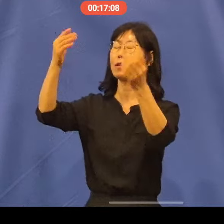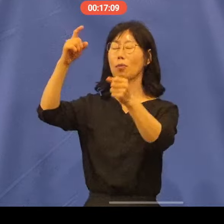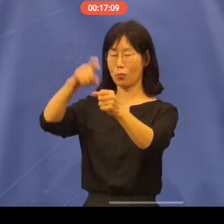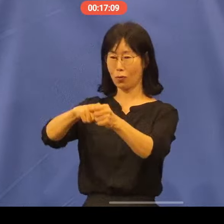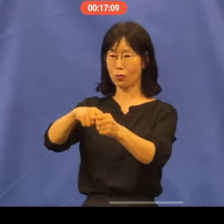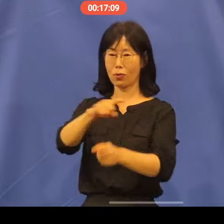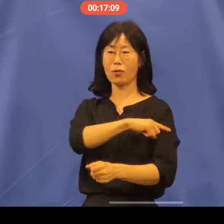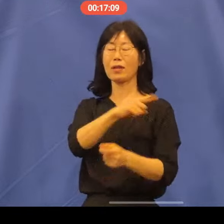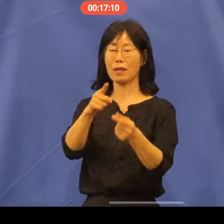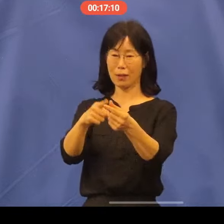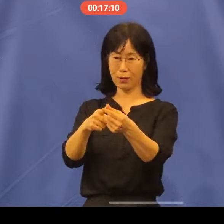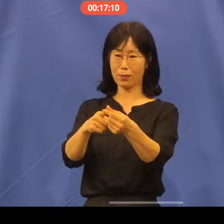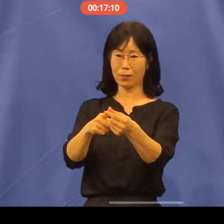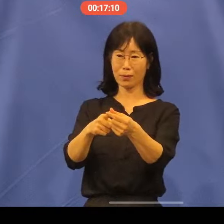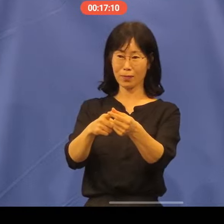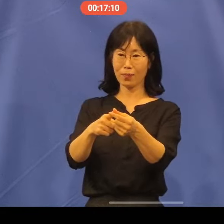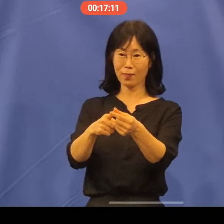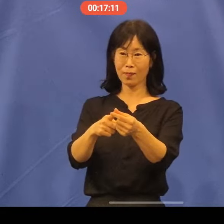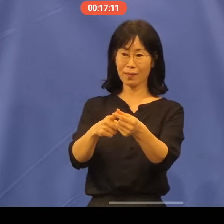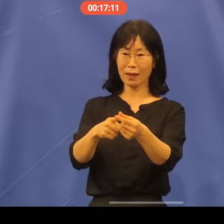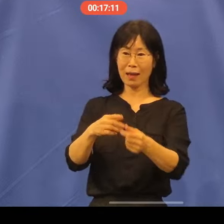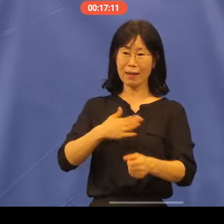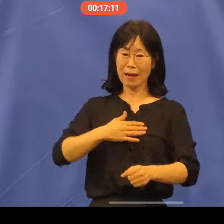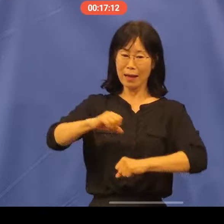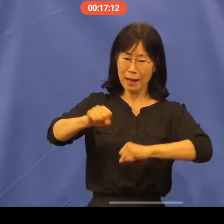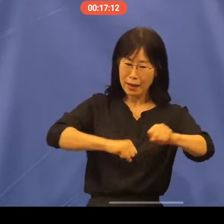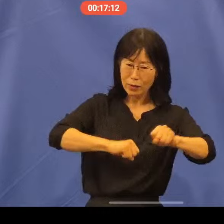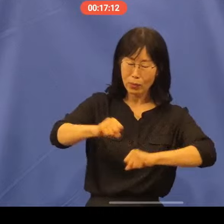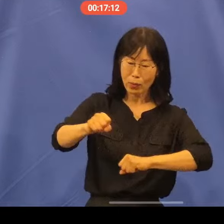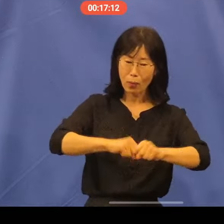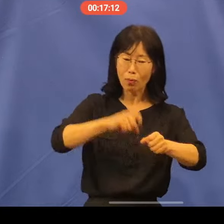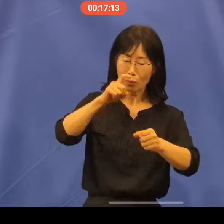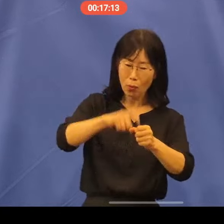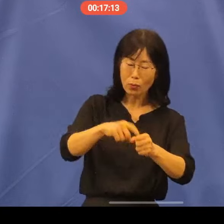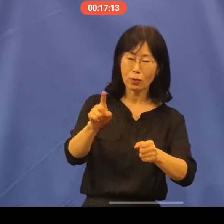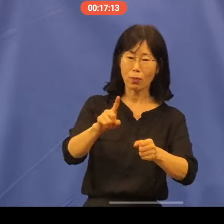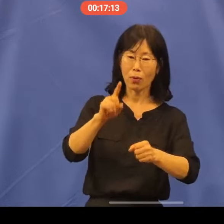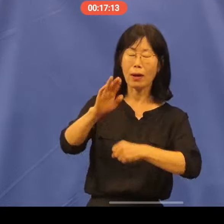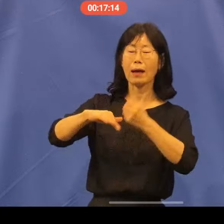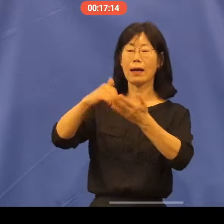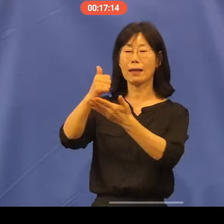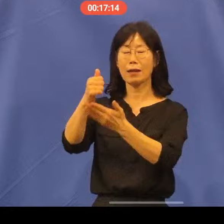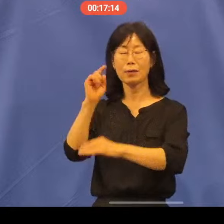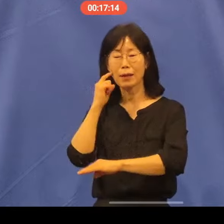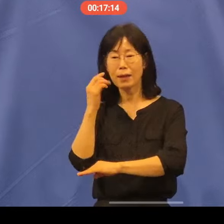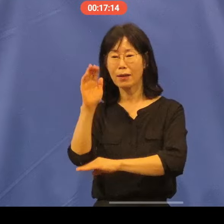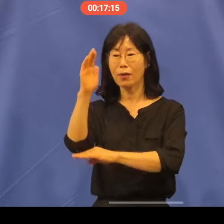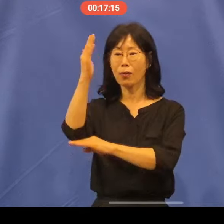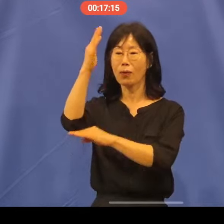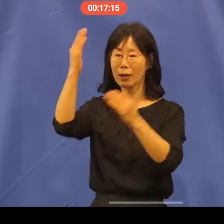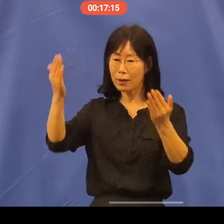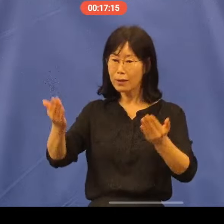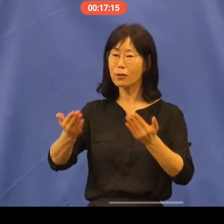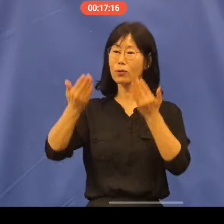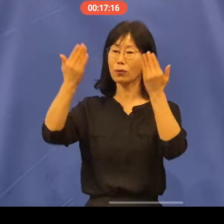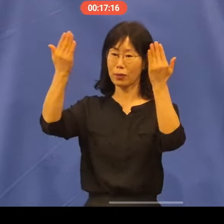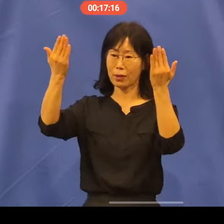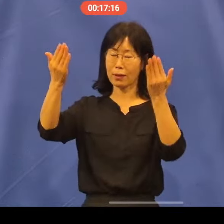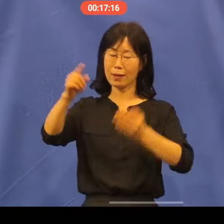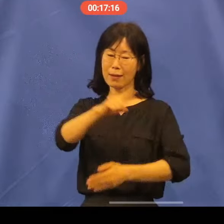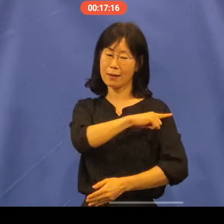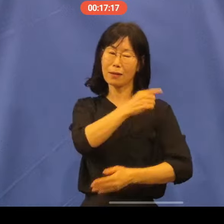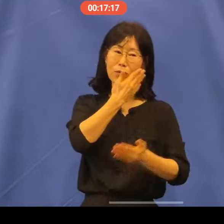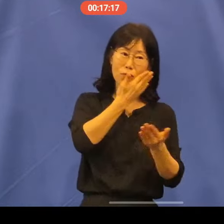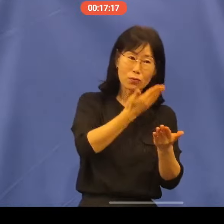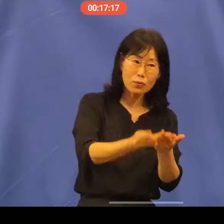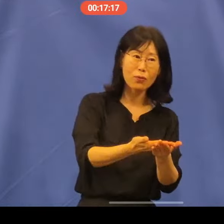하나님의 관심은 왜에 있어요? 너가 왜 그 일을 하느냐는 거죠. 무슨 일을 하고 있느냐보다 왜 그 일을 하고 있느냐는 거예요.